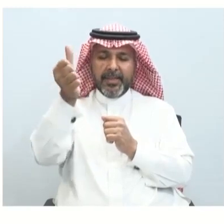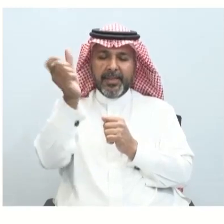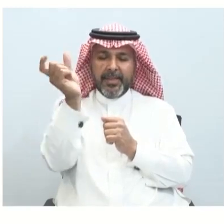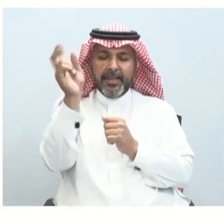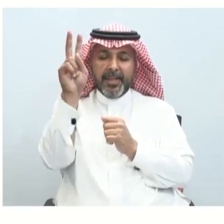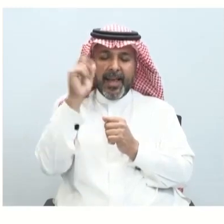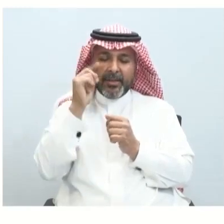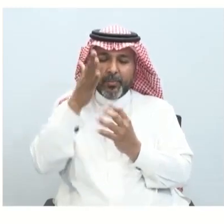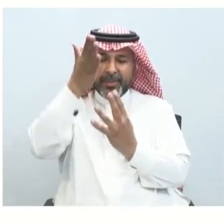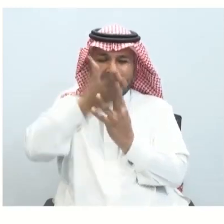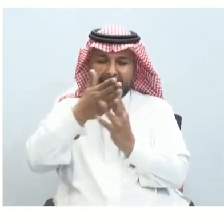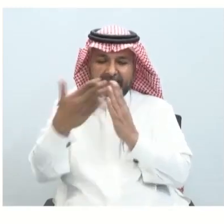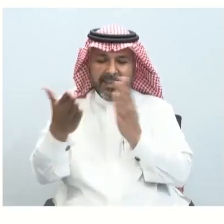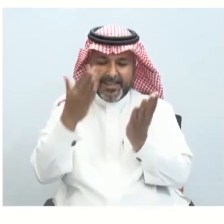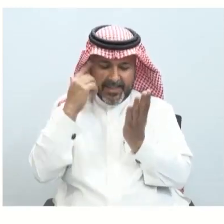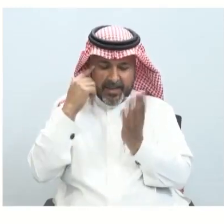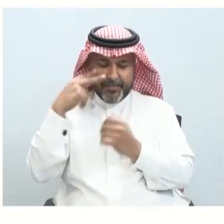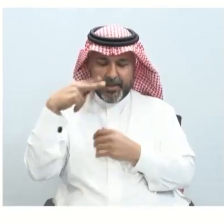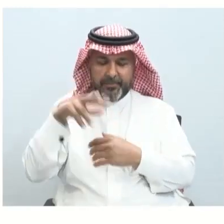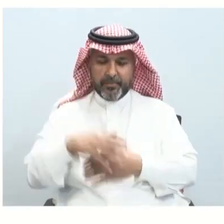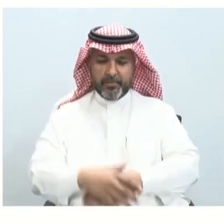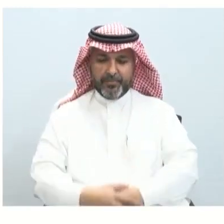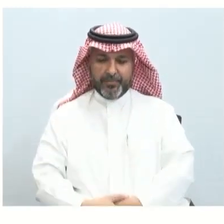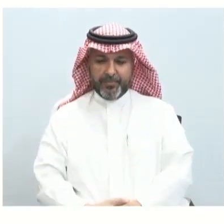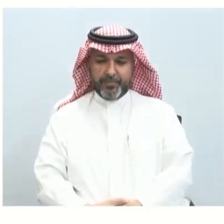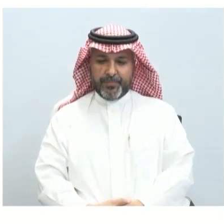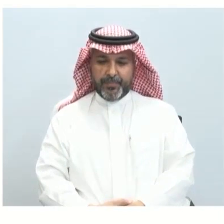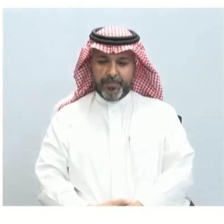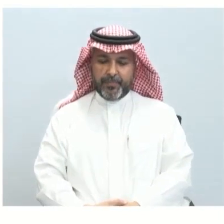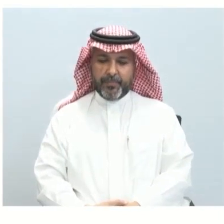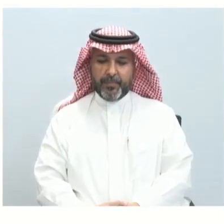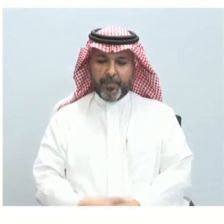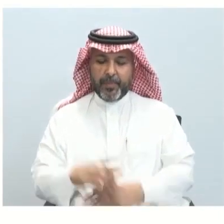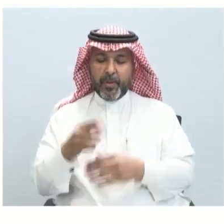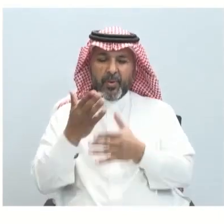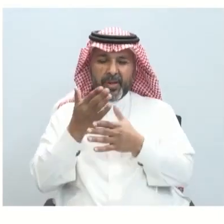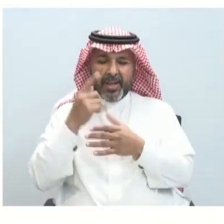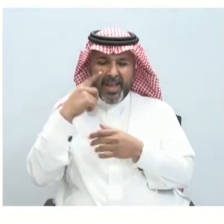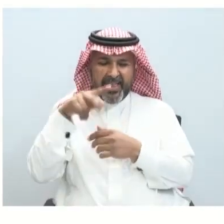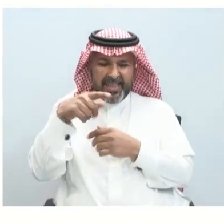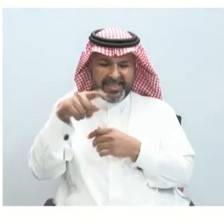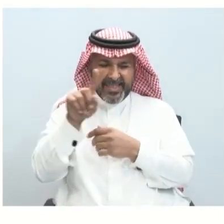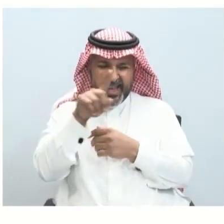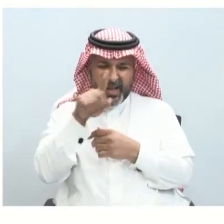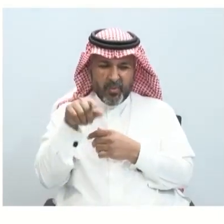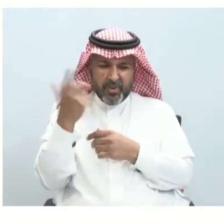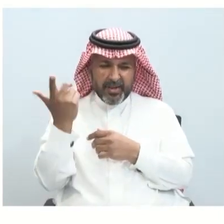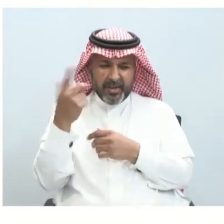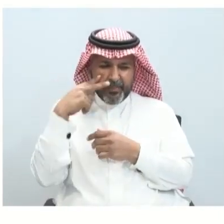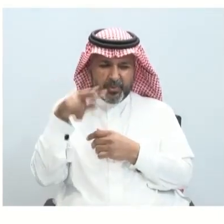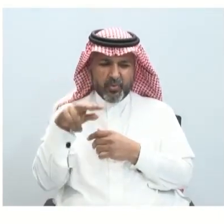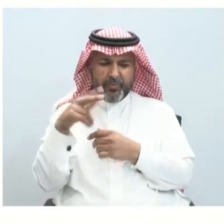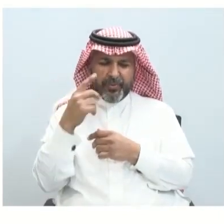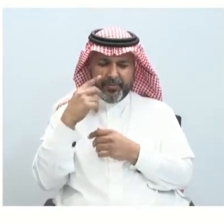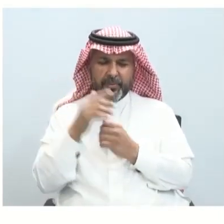للانقسام في التفكير الناقد السؤال الثاني عشر انقد وانقذ هذه الجمله يعد الطور البيني فتره